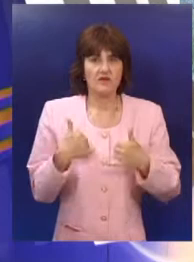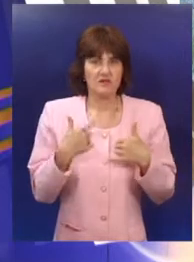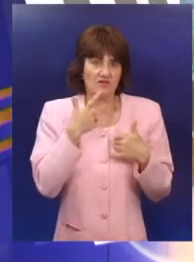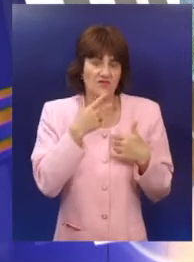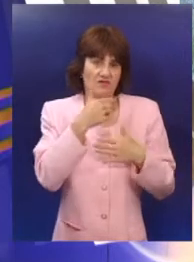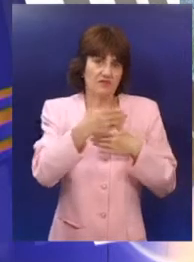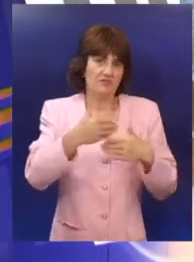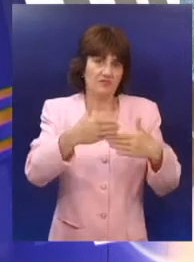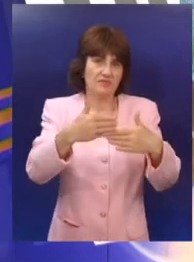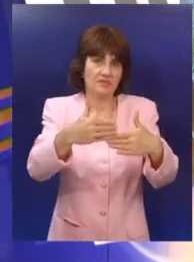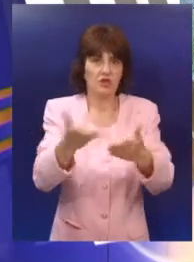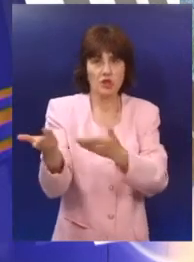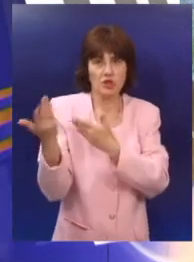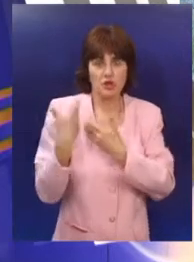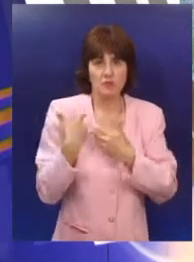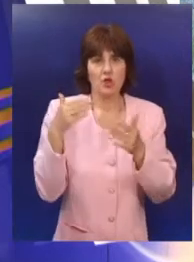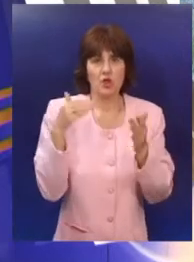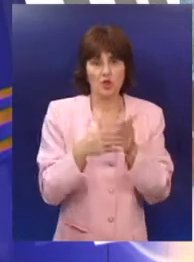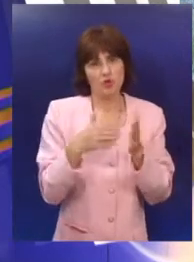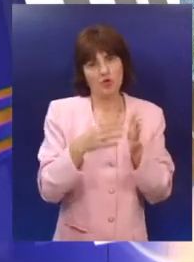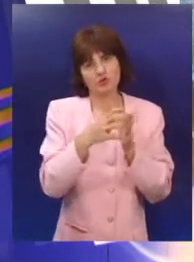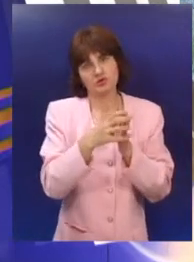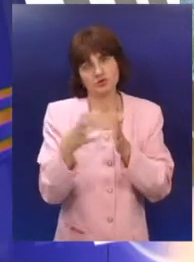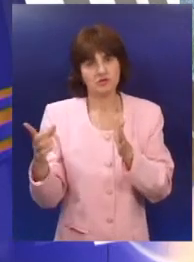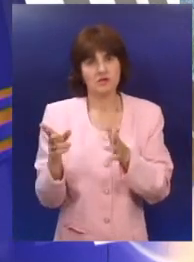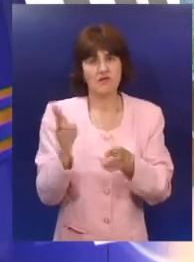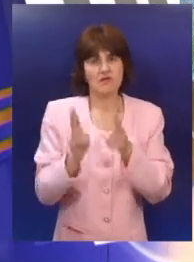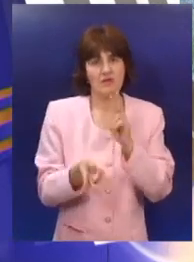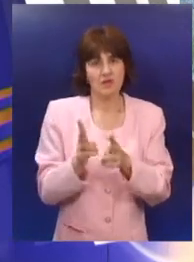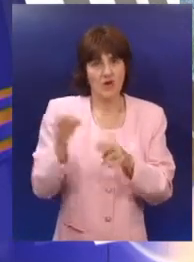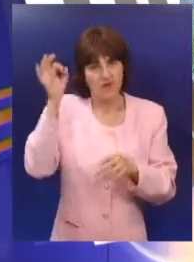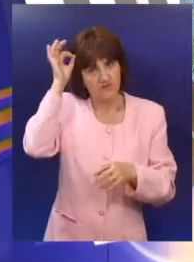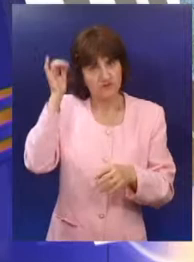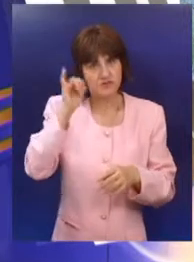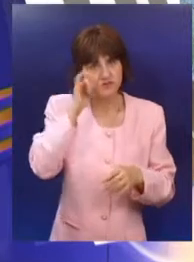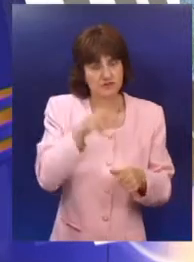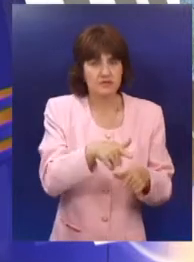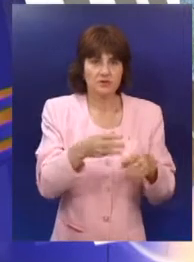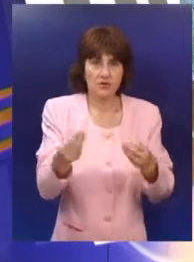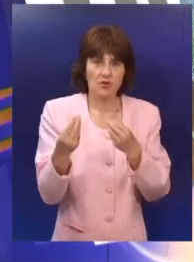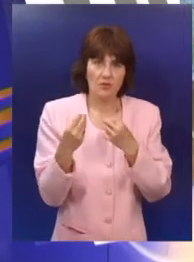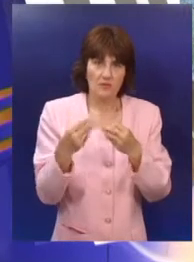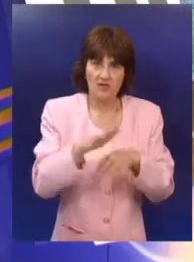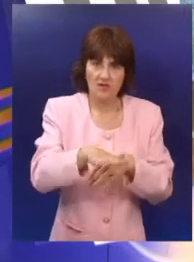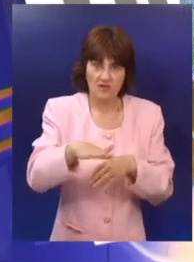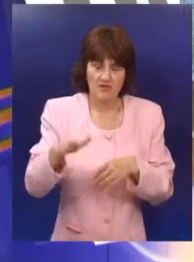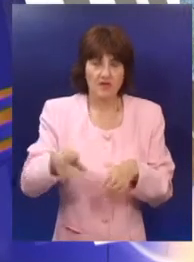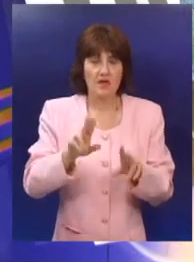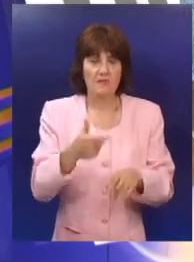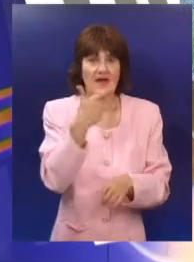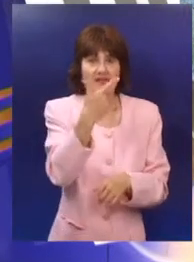i već za dogodine dobijamo isto asistente iz Nemačke i imamo